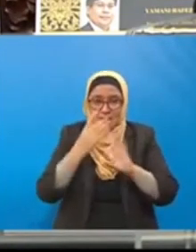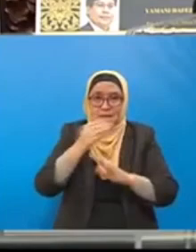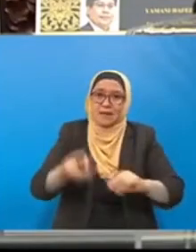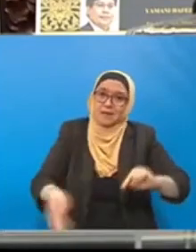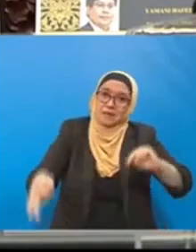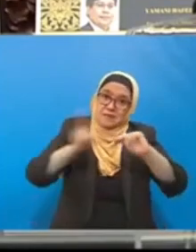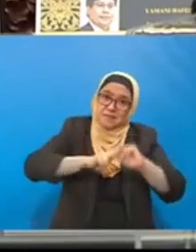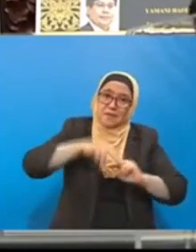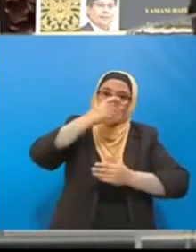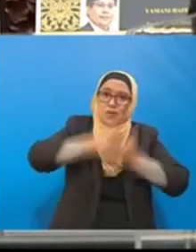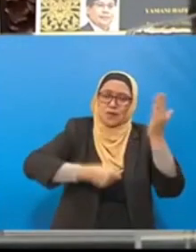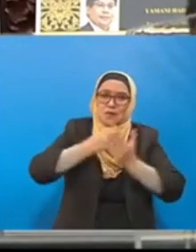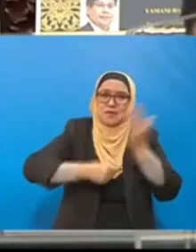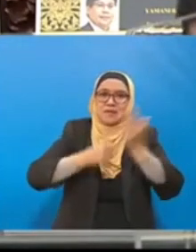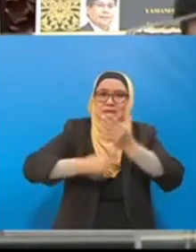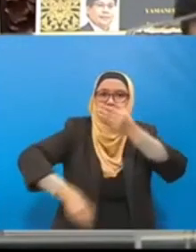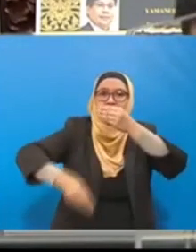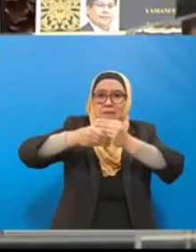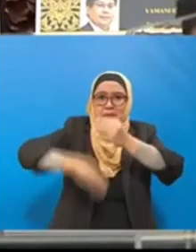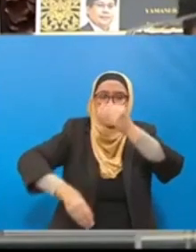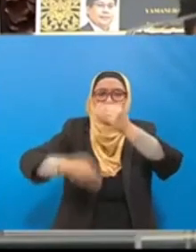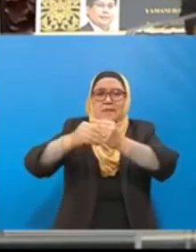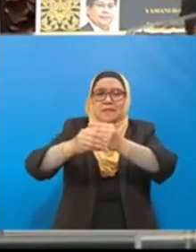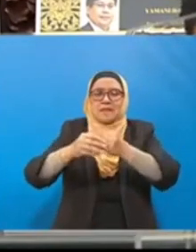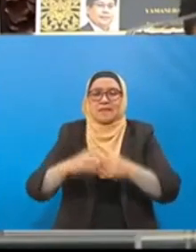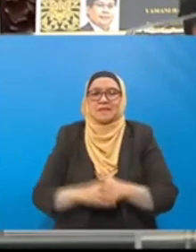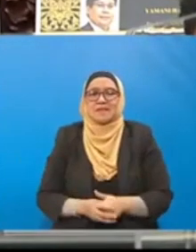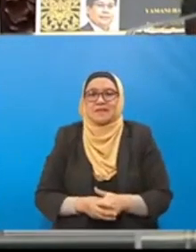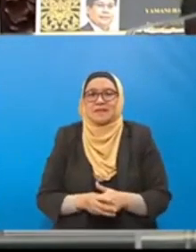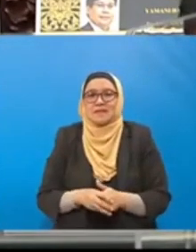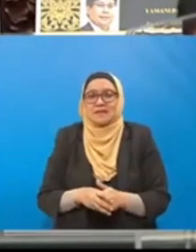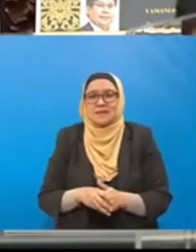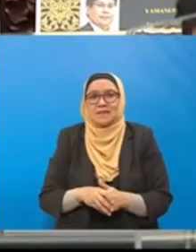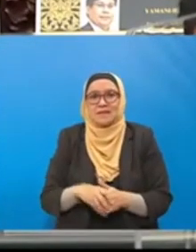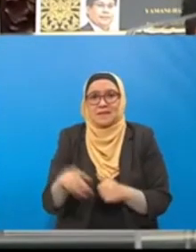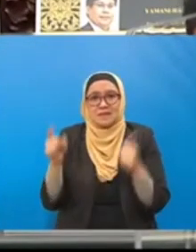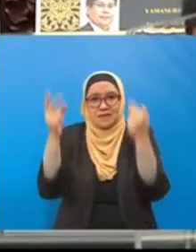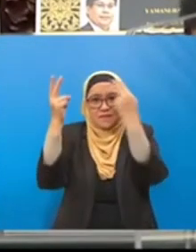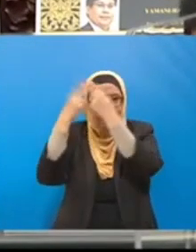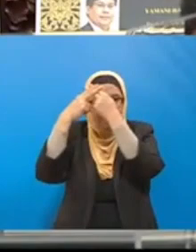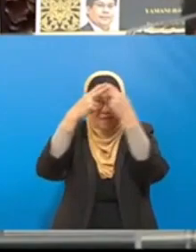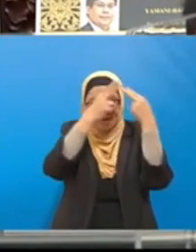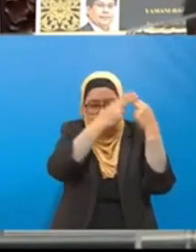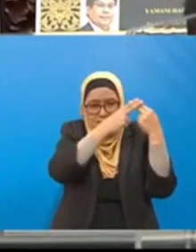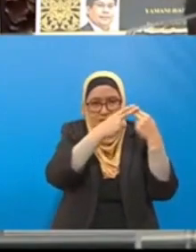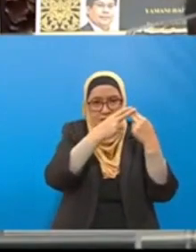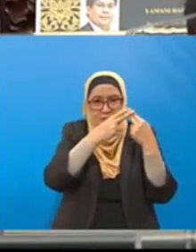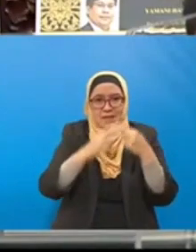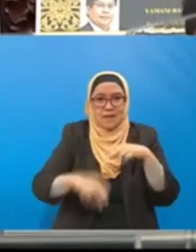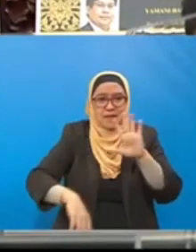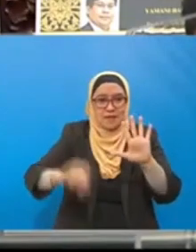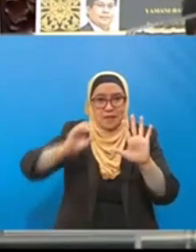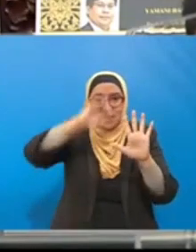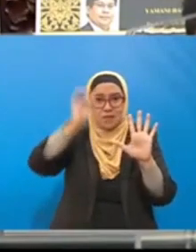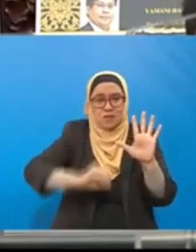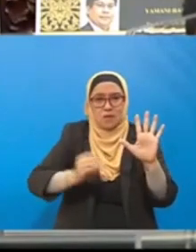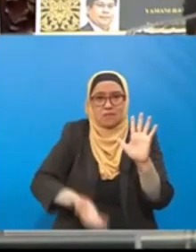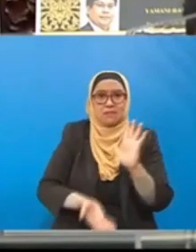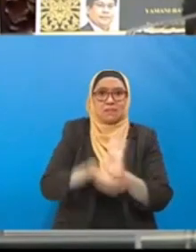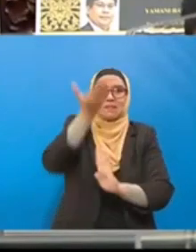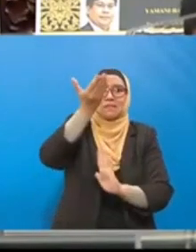tambahan nilai value added tax di Arab Saudi daripada 5% kepada 15%